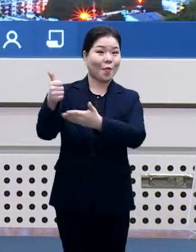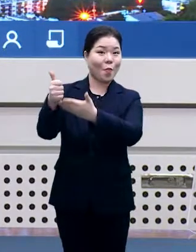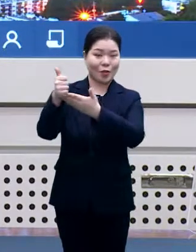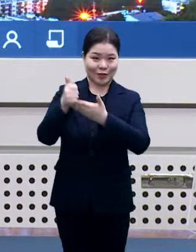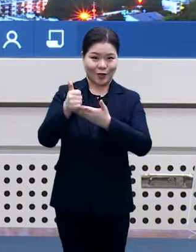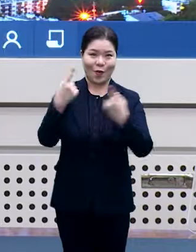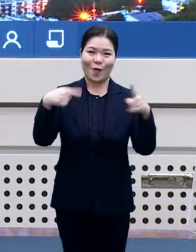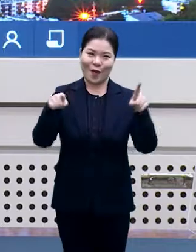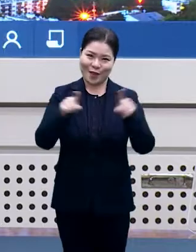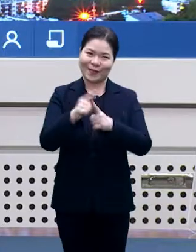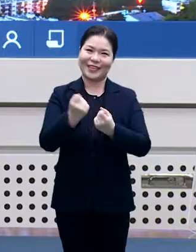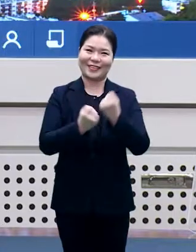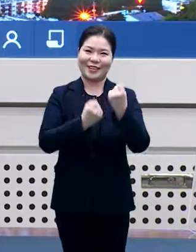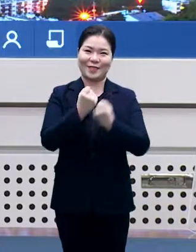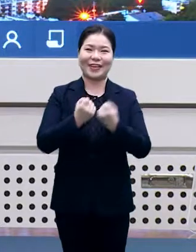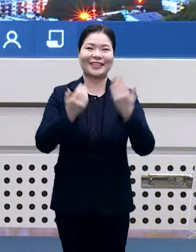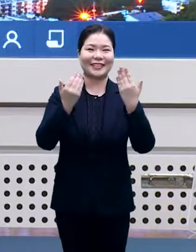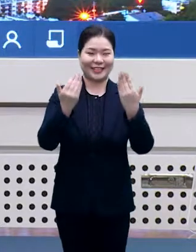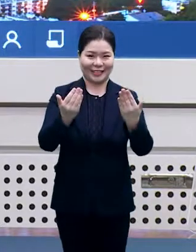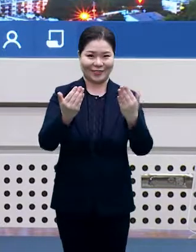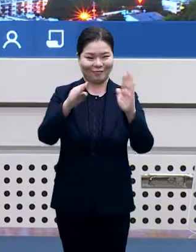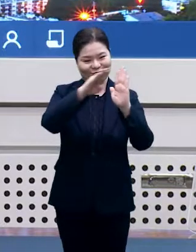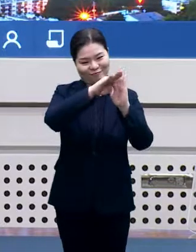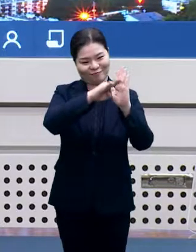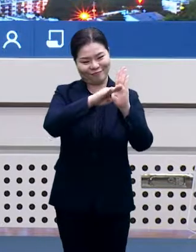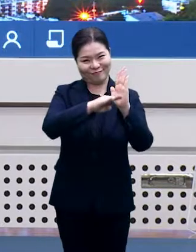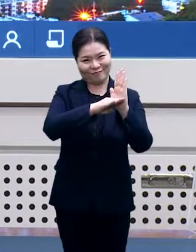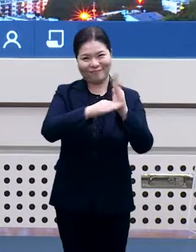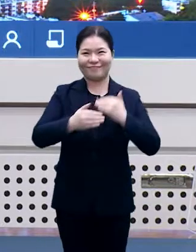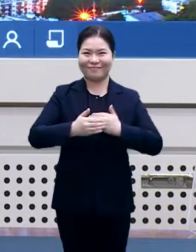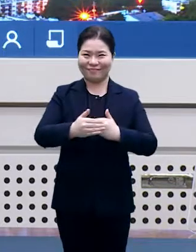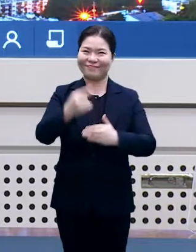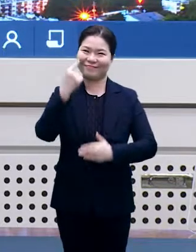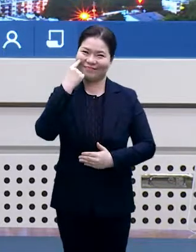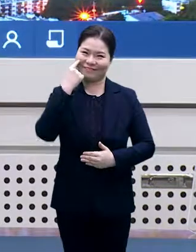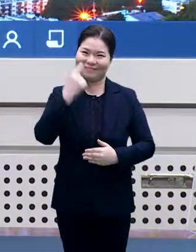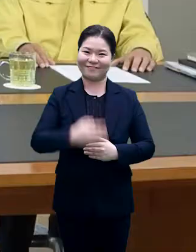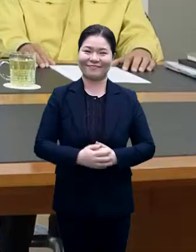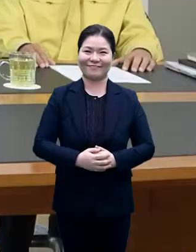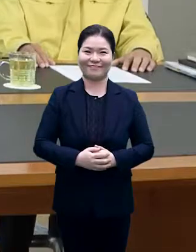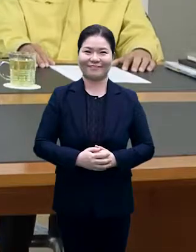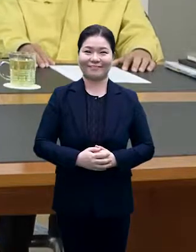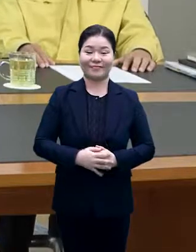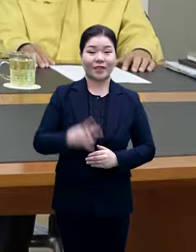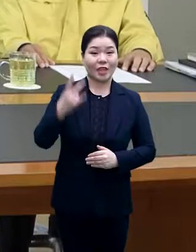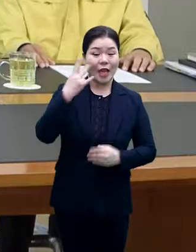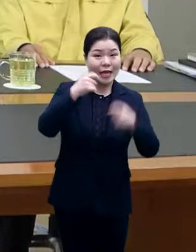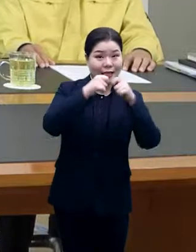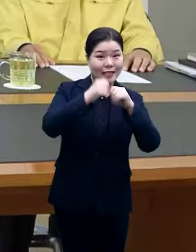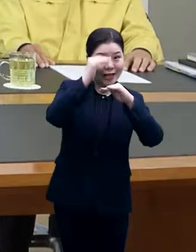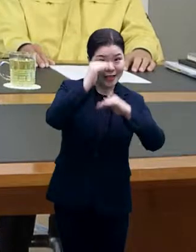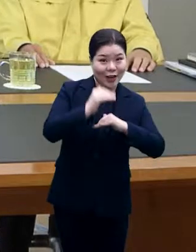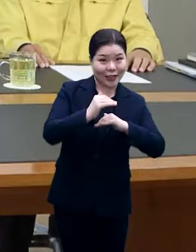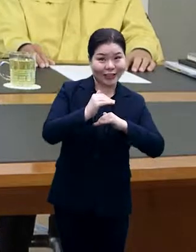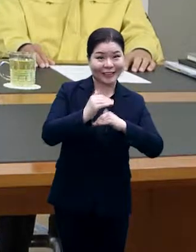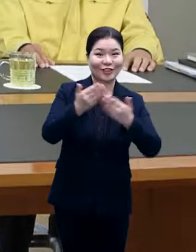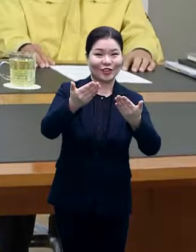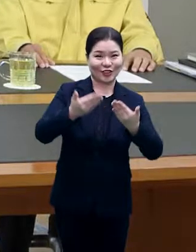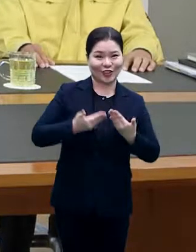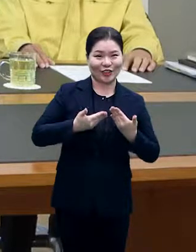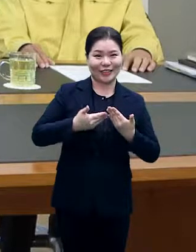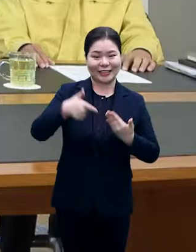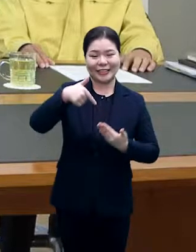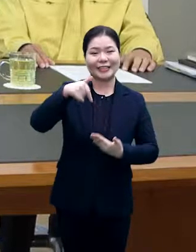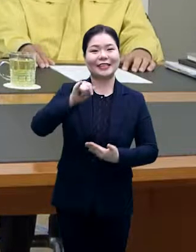모시고 함께 설명해 드리는 그런 순서로 진행을 해보겠습니다. 네, 자세한 이야기 함께 나눠볼